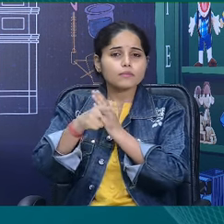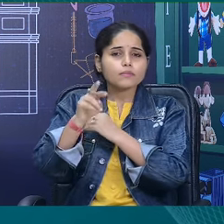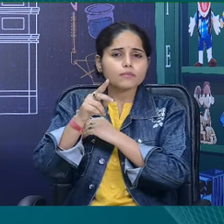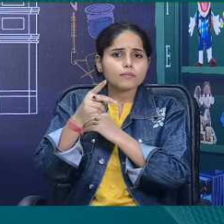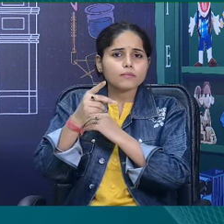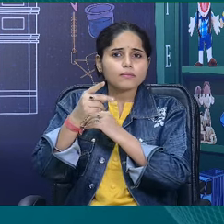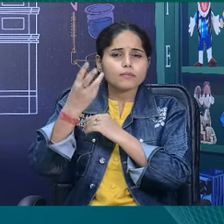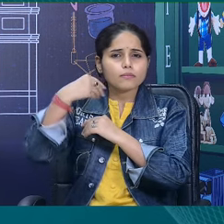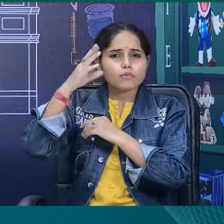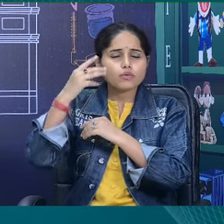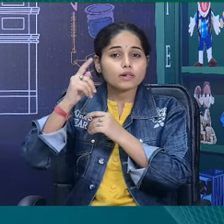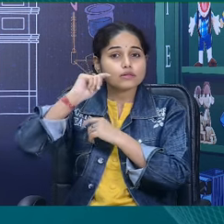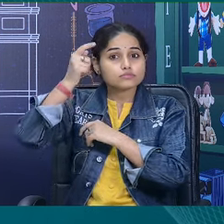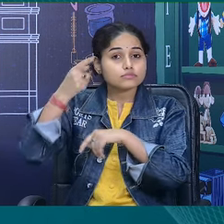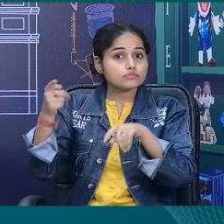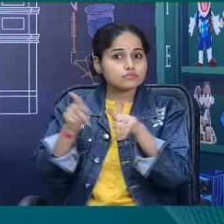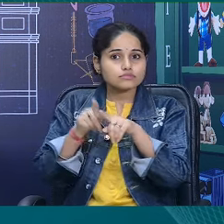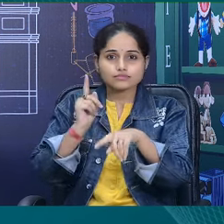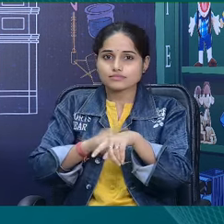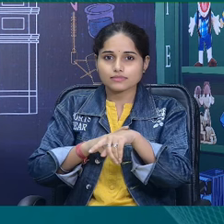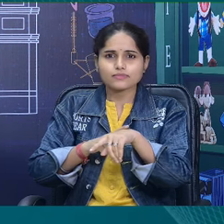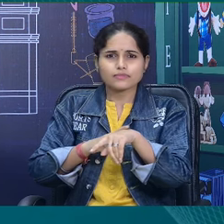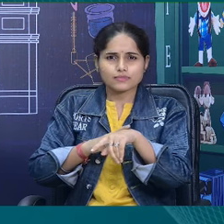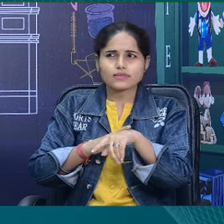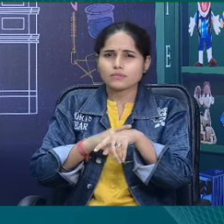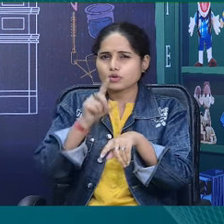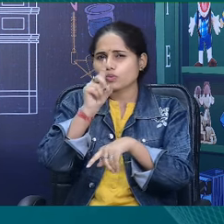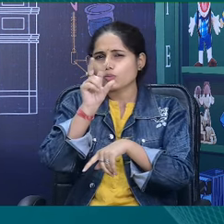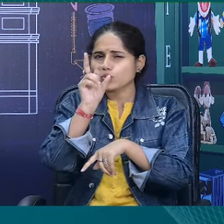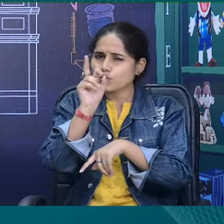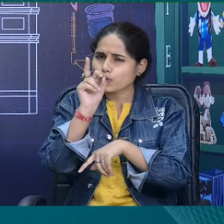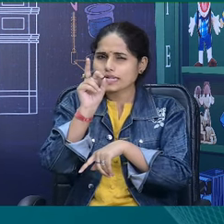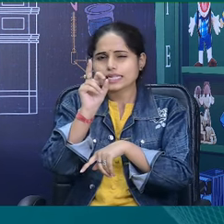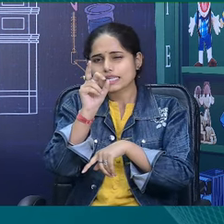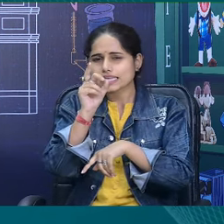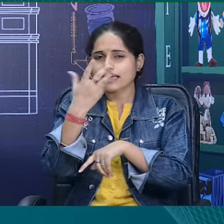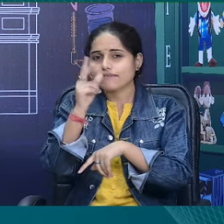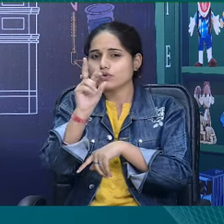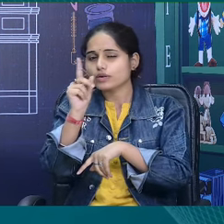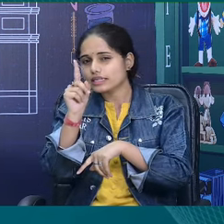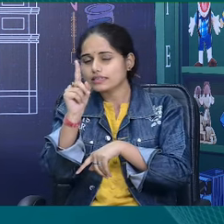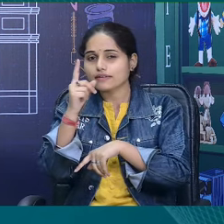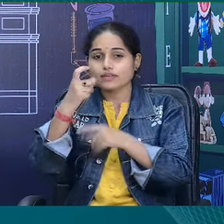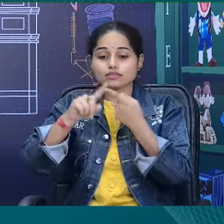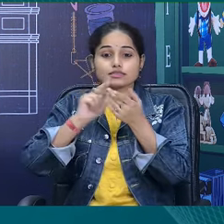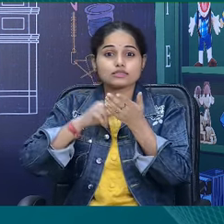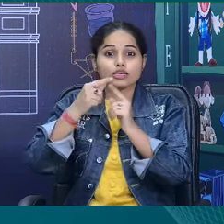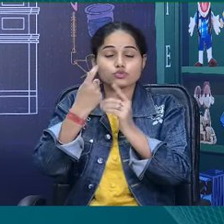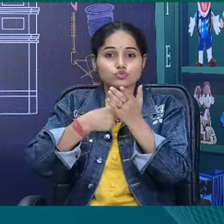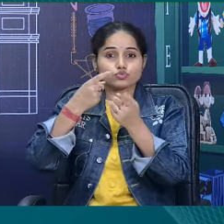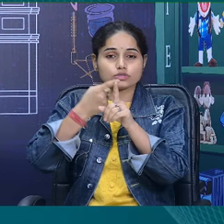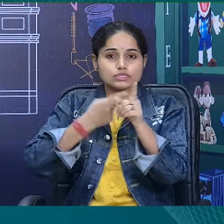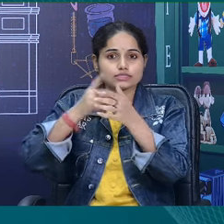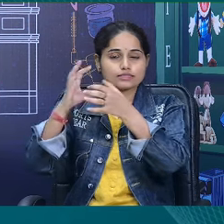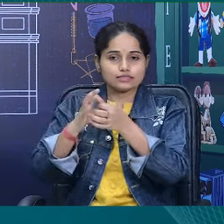कई बार आधुनिकता से हम 20वीं सदी या 21वीं सदी को समझने लगते हैं आधुनिक भारतीय कला के बारे